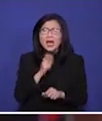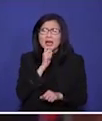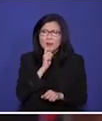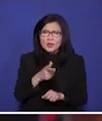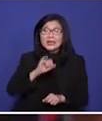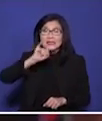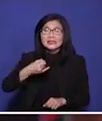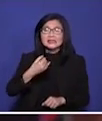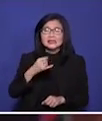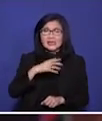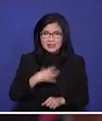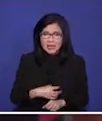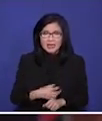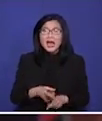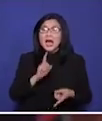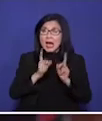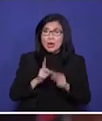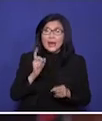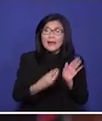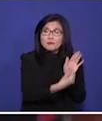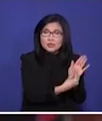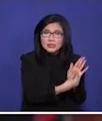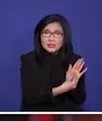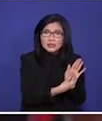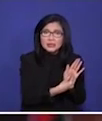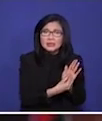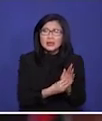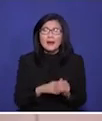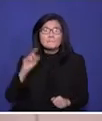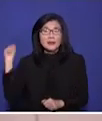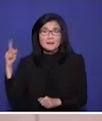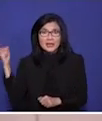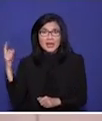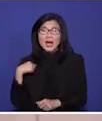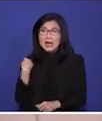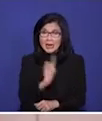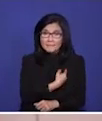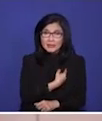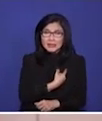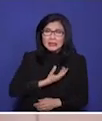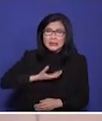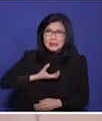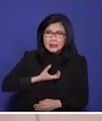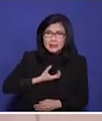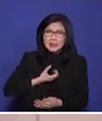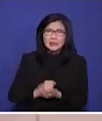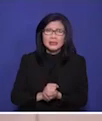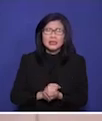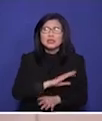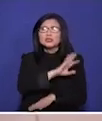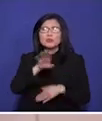buktinya tetapi bahwa pemerintah Kami ingin semuanya